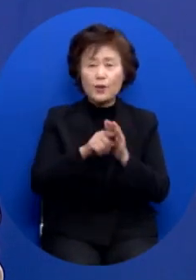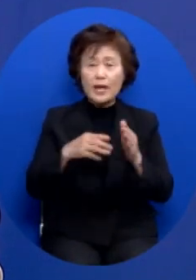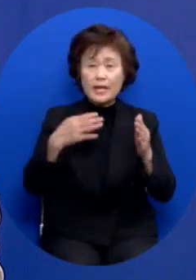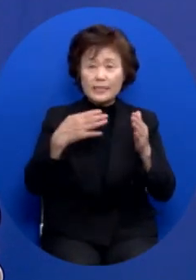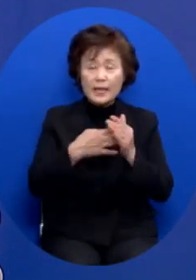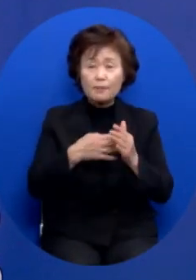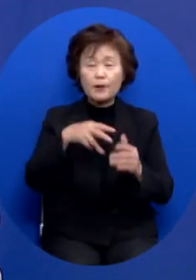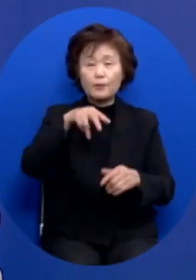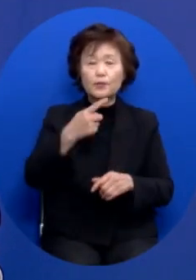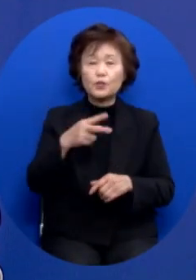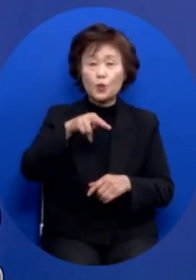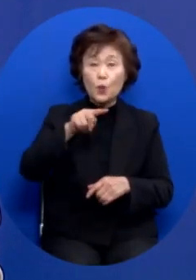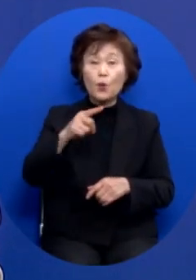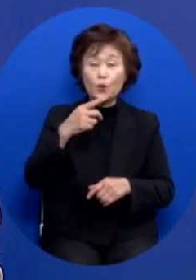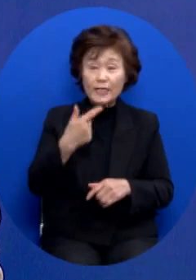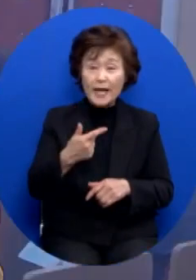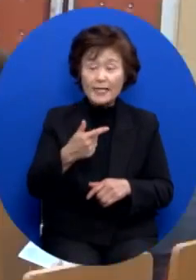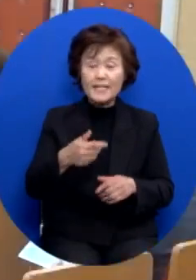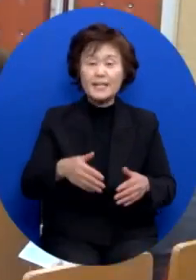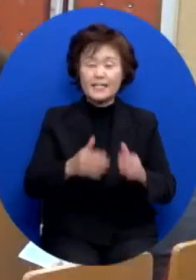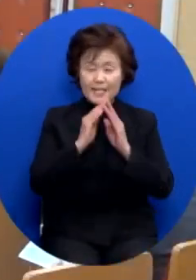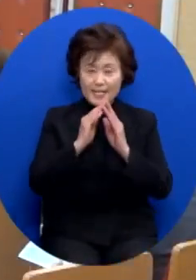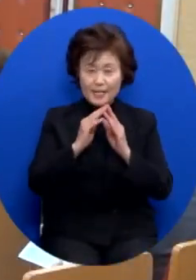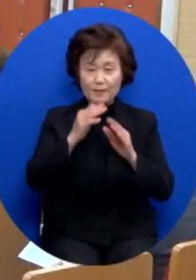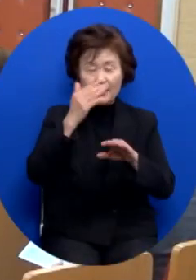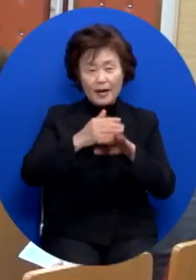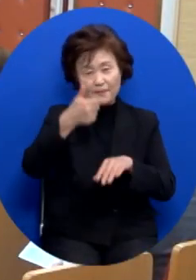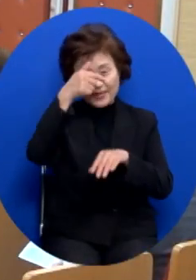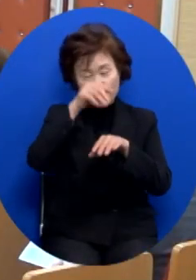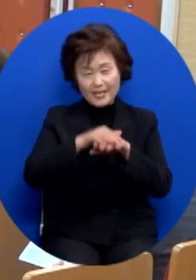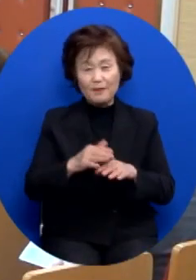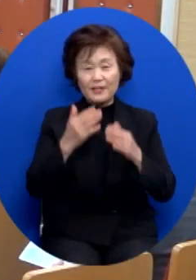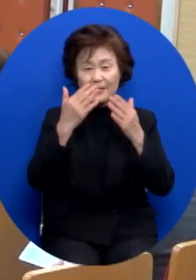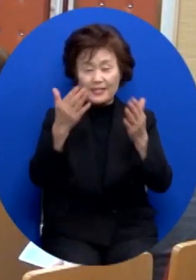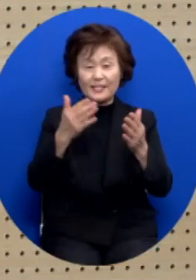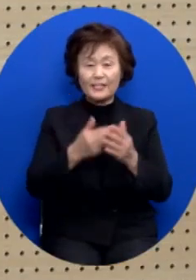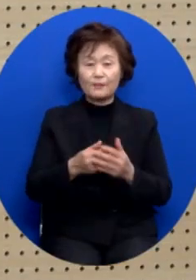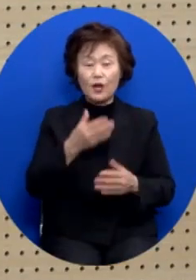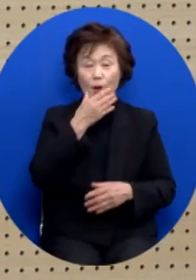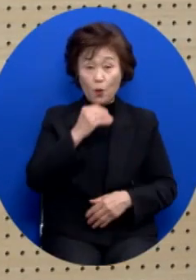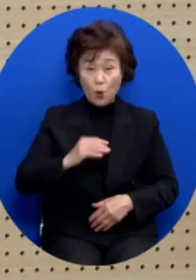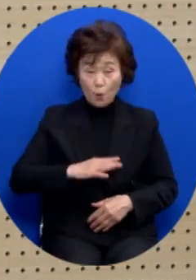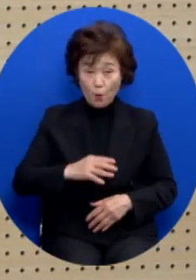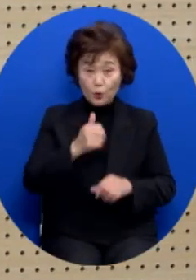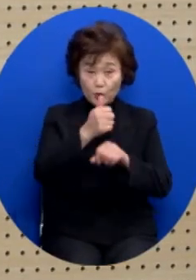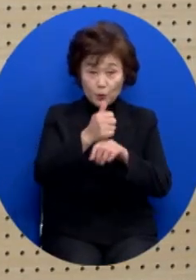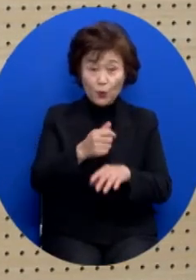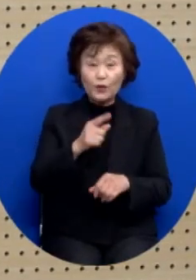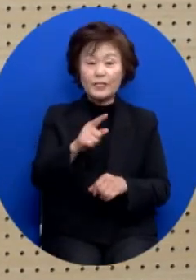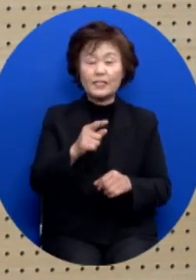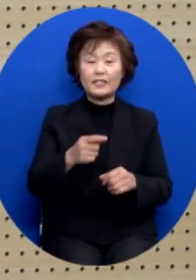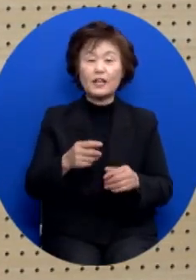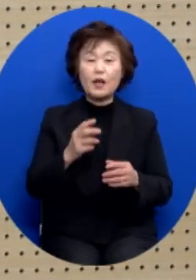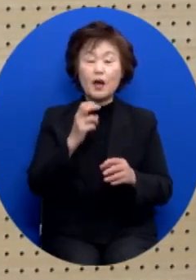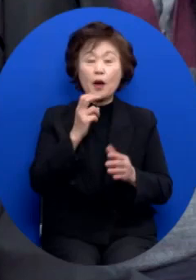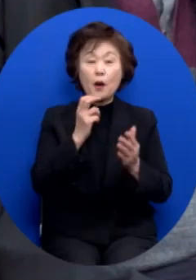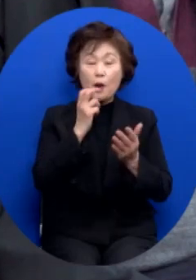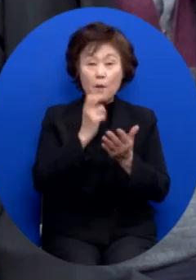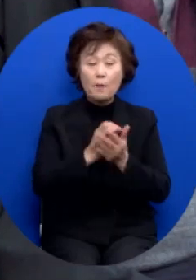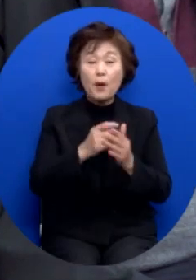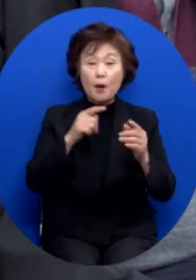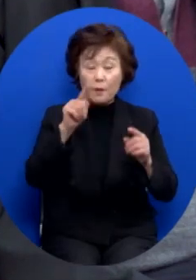감사 예배를 드렸습니다 보건복지부 소관의 비영리 법인으로 지난해 12월